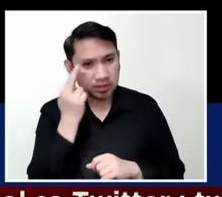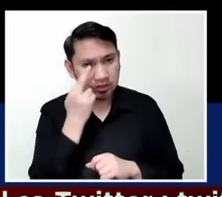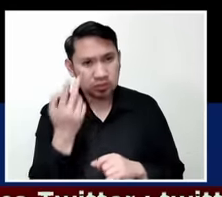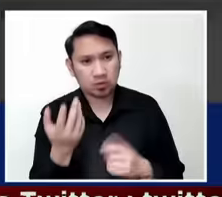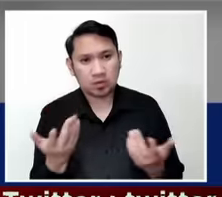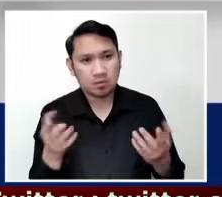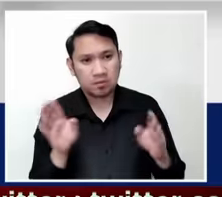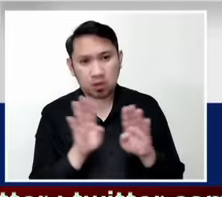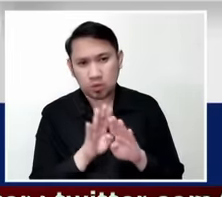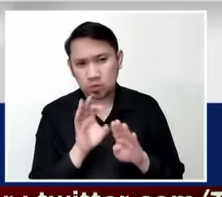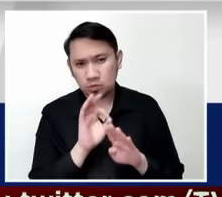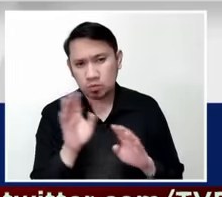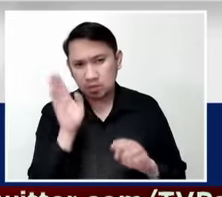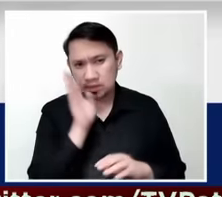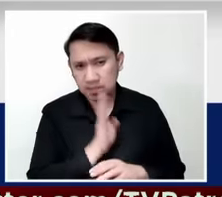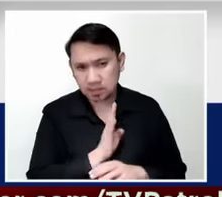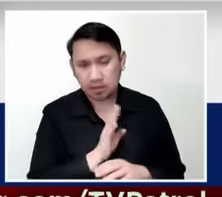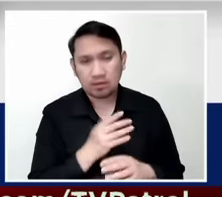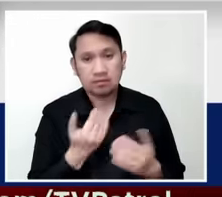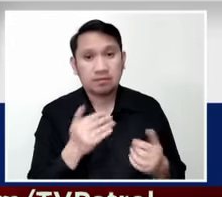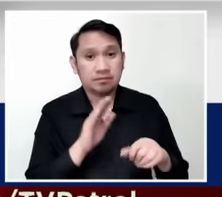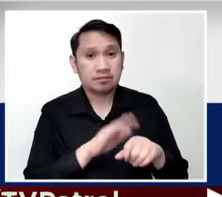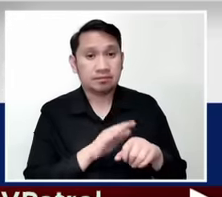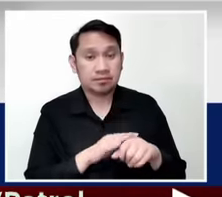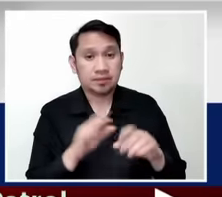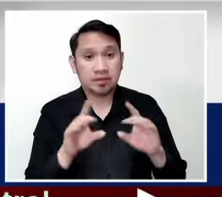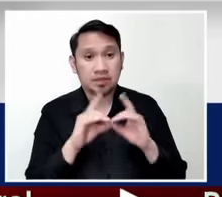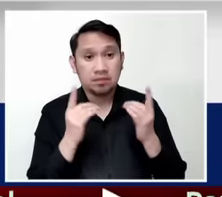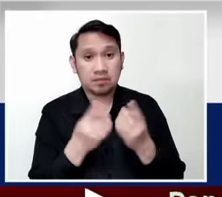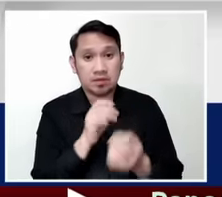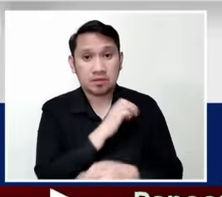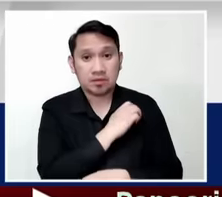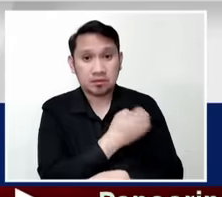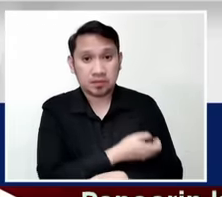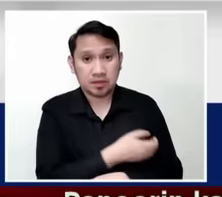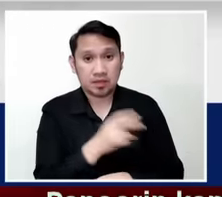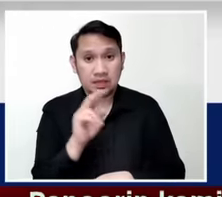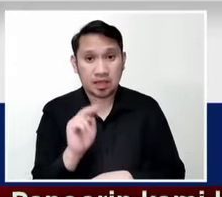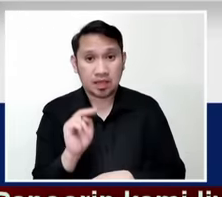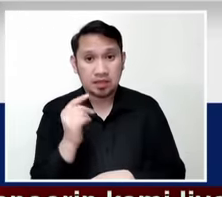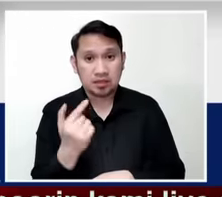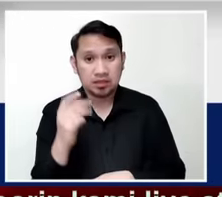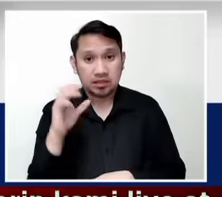ng mga ito. Pinaalalahanan naman ng Department of Energy ang NGCP sa